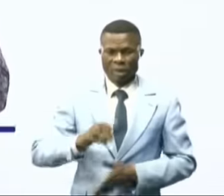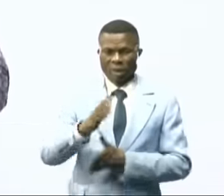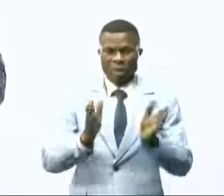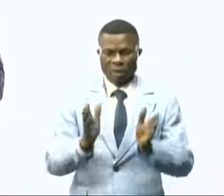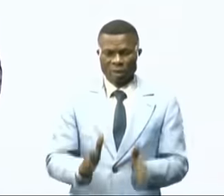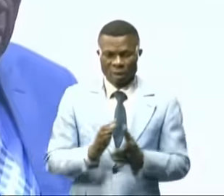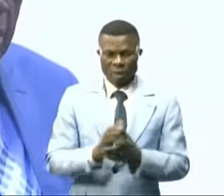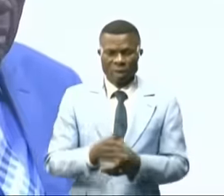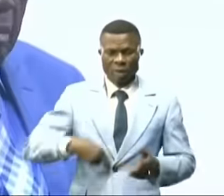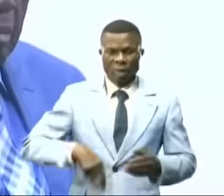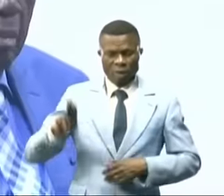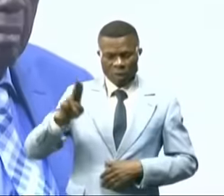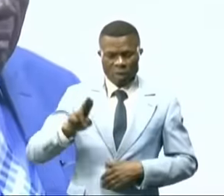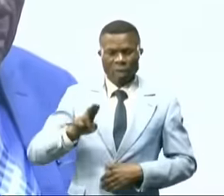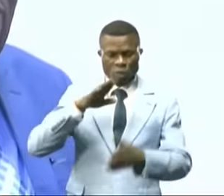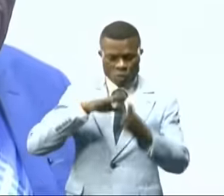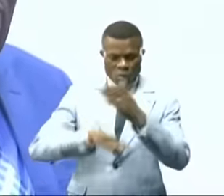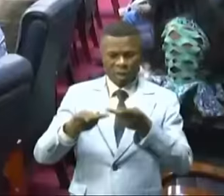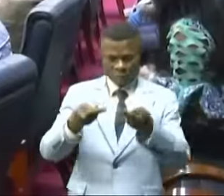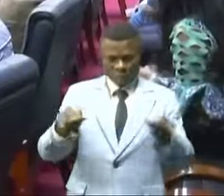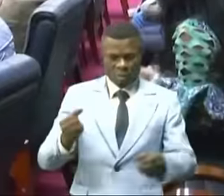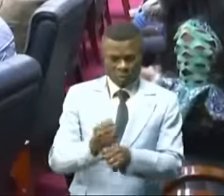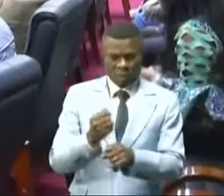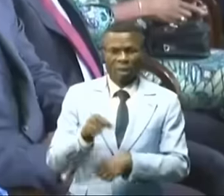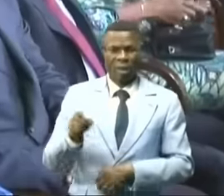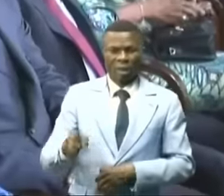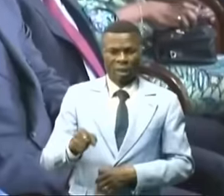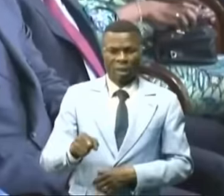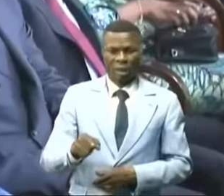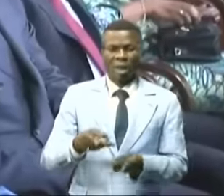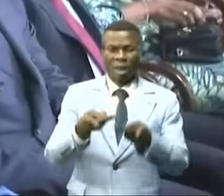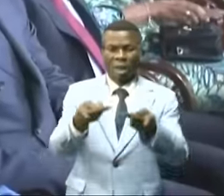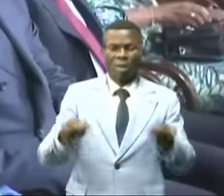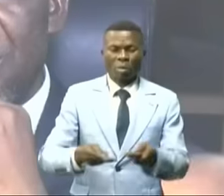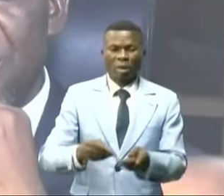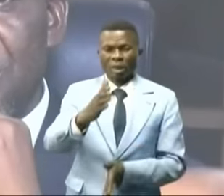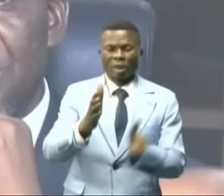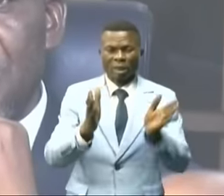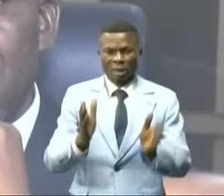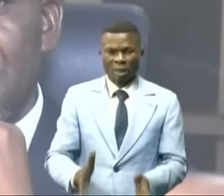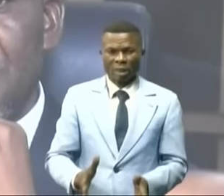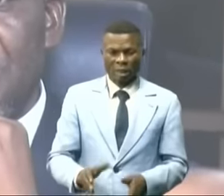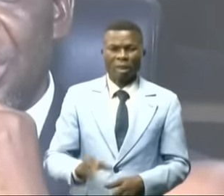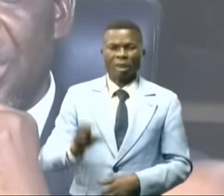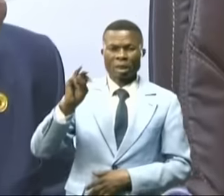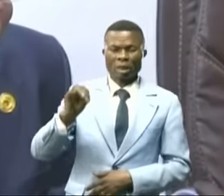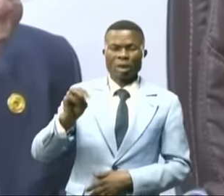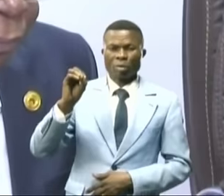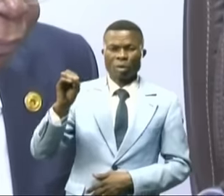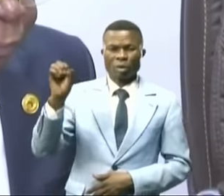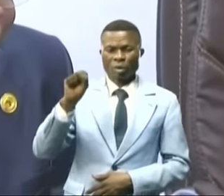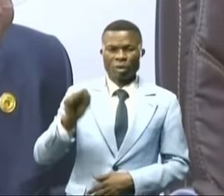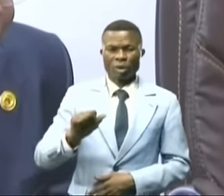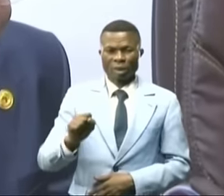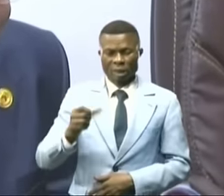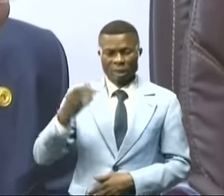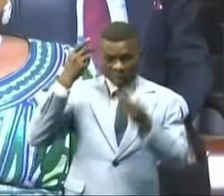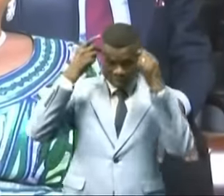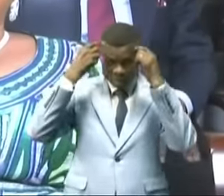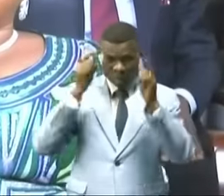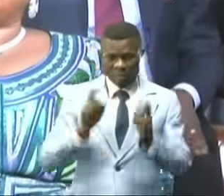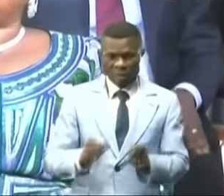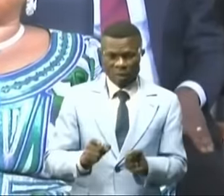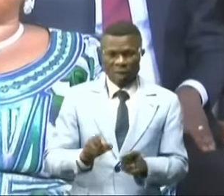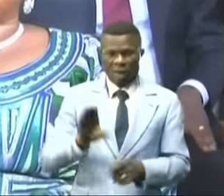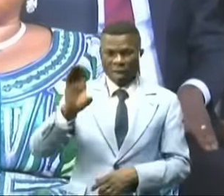ce siège-là. Pour les postes de caissière qui revient au mosaïque de l'UDPS, l'option a été levée sur Carole